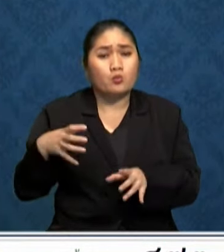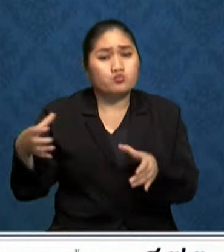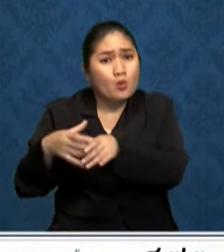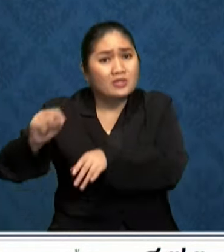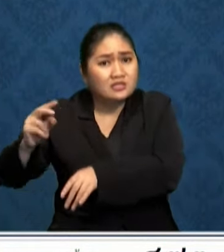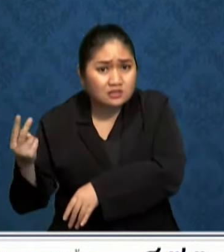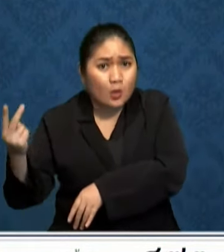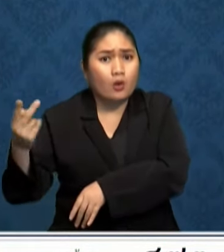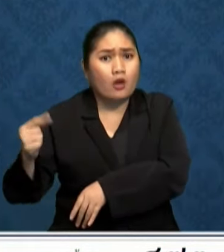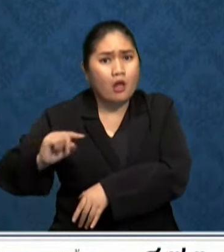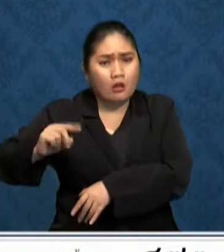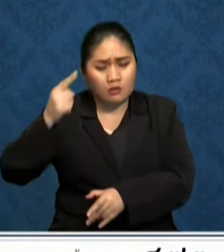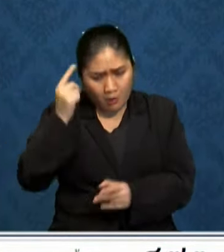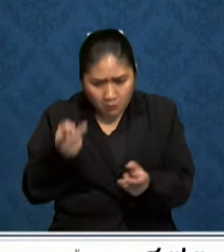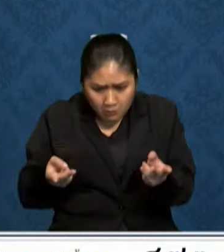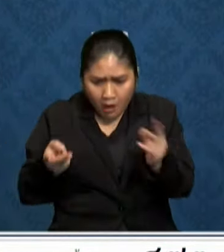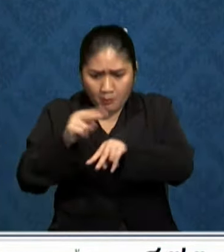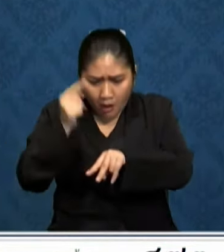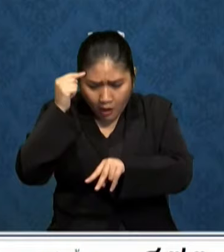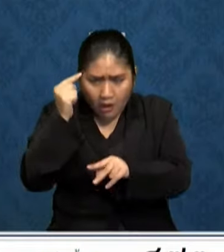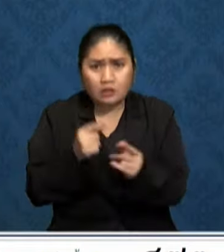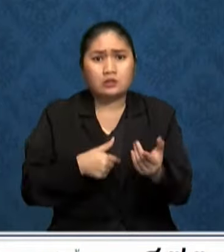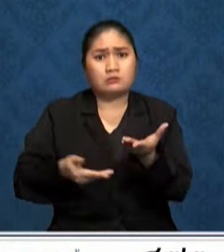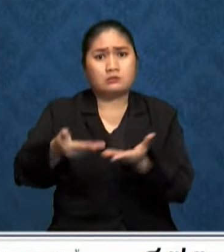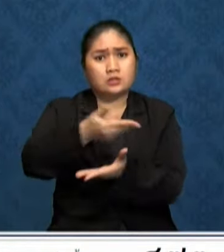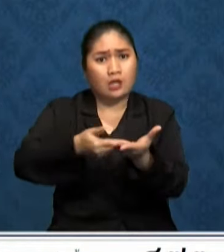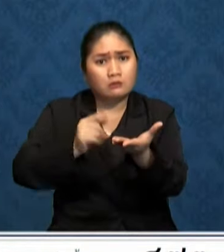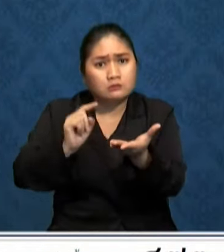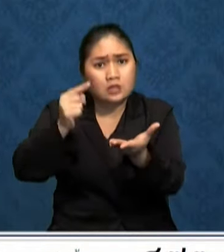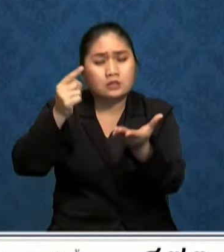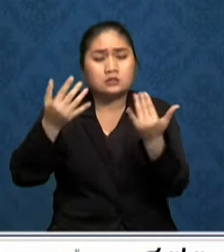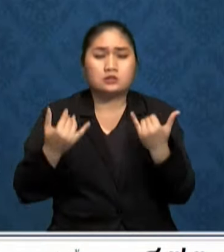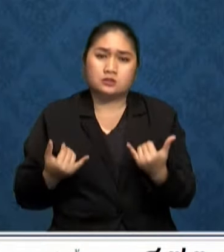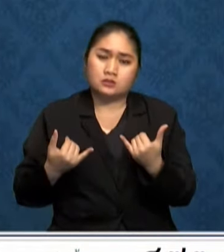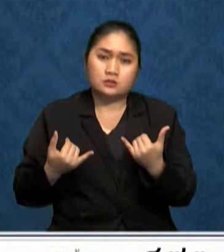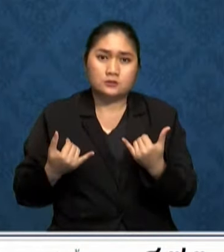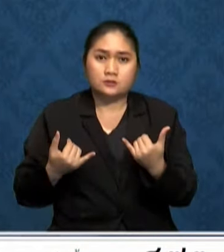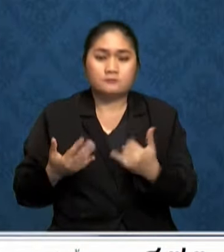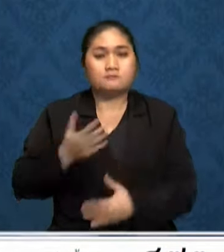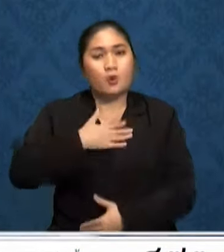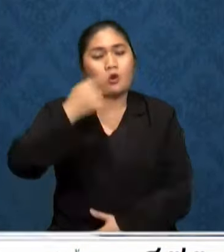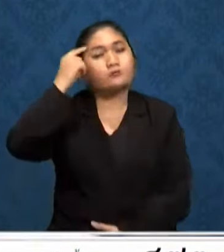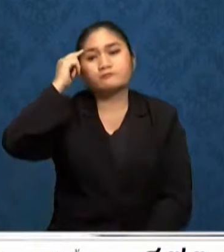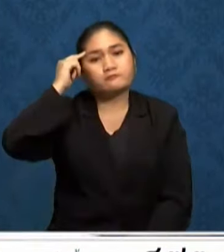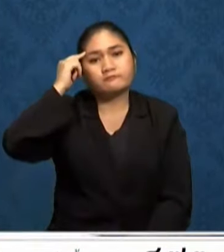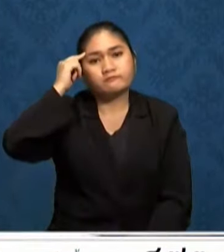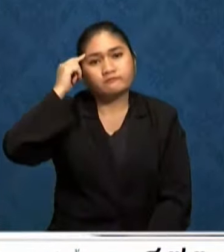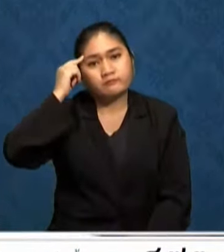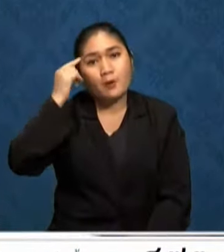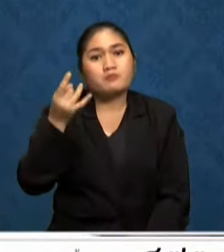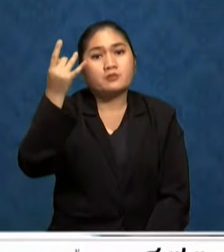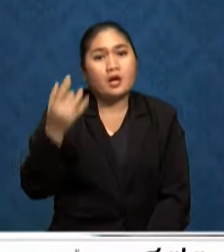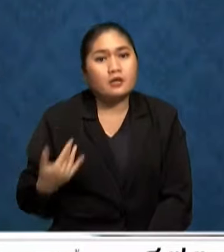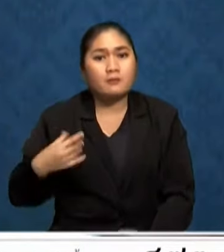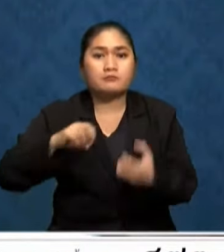2 ชั้นแลทำใหเราตองมาพิชนากันอยู่ในวนนี้ถ้ปรครั ผมไม่รู้หครับ วาเหตุการณอะไร